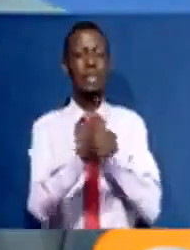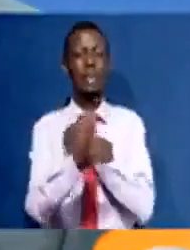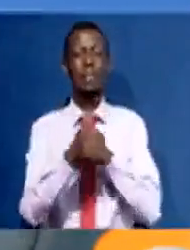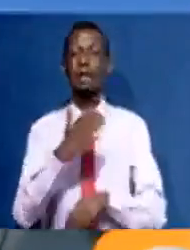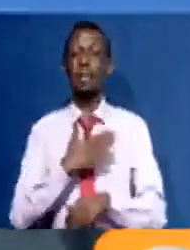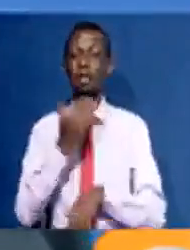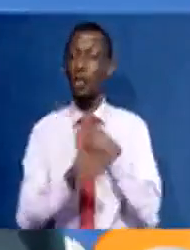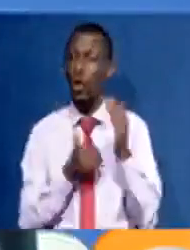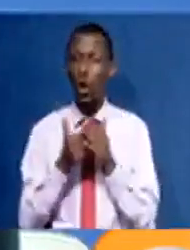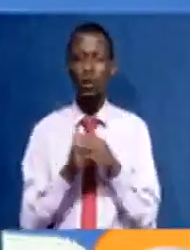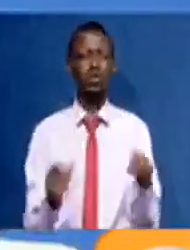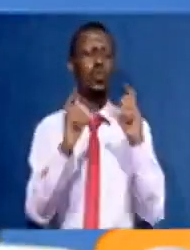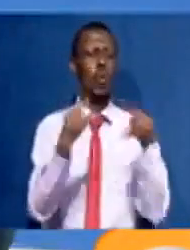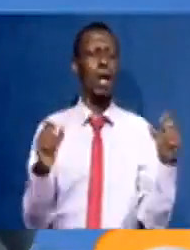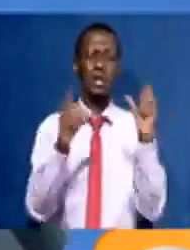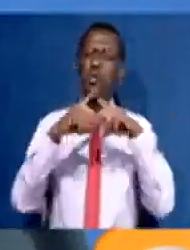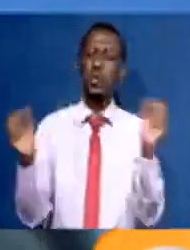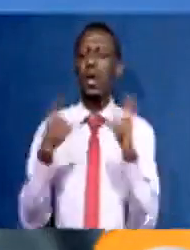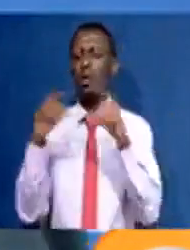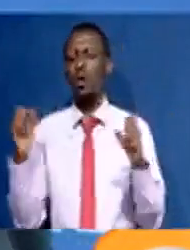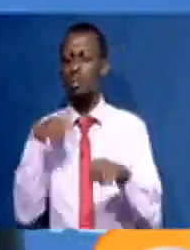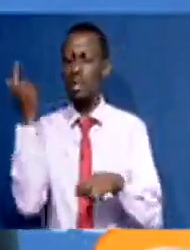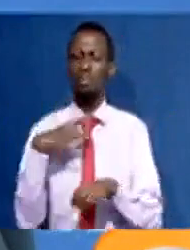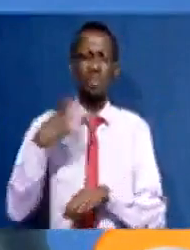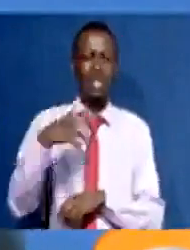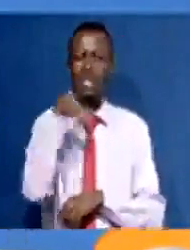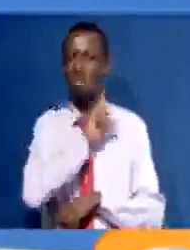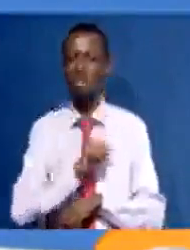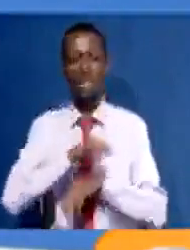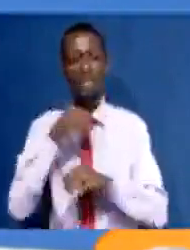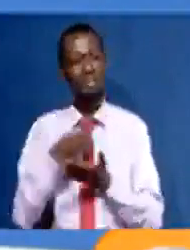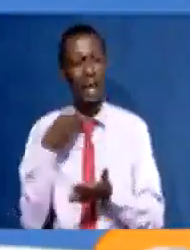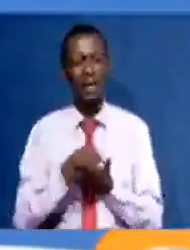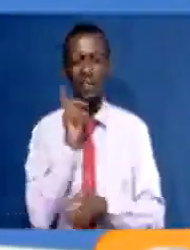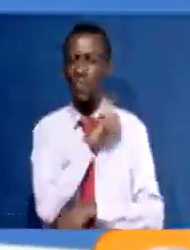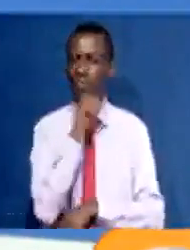hapo. Niliwaambia ai nimeomoka na ndo.